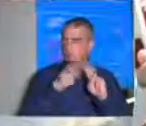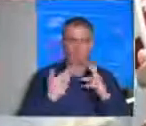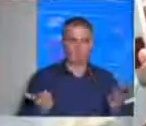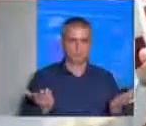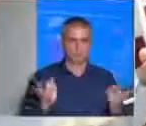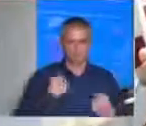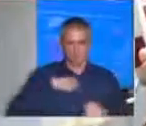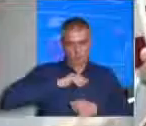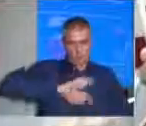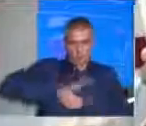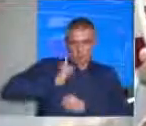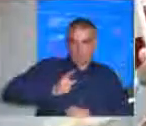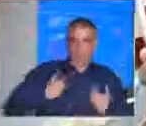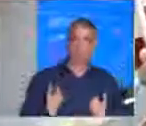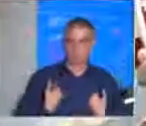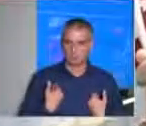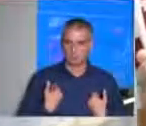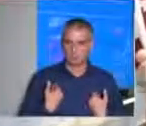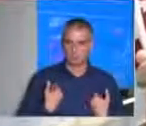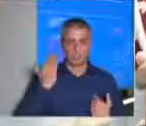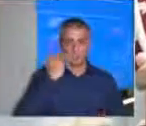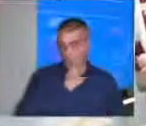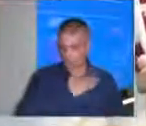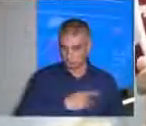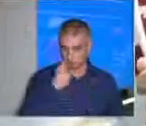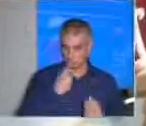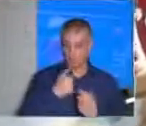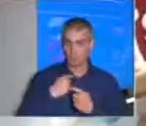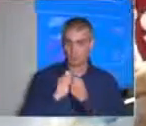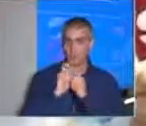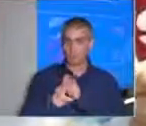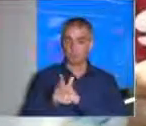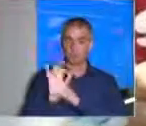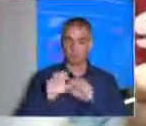prawa, które by sankcjonowało to. A Amerykanie chcą od nas jakby